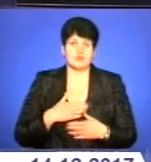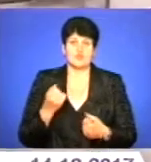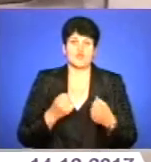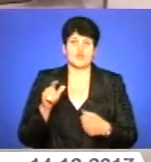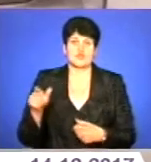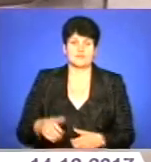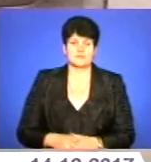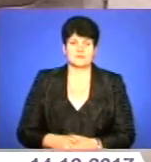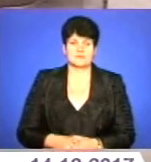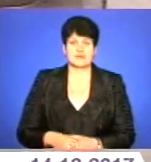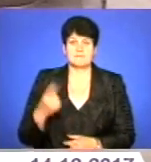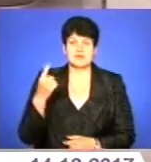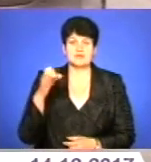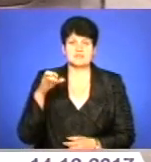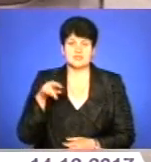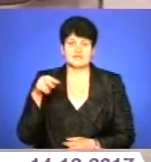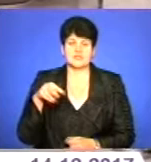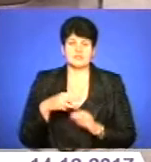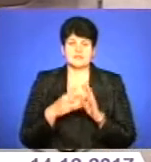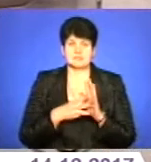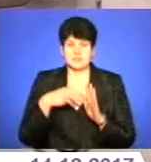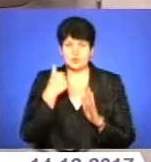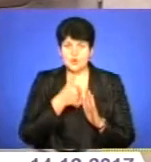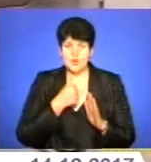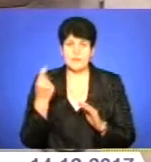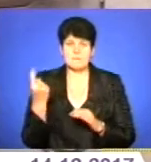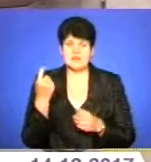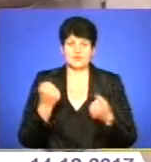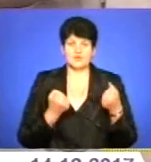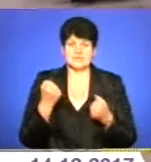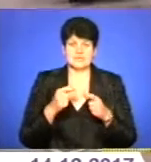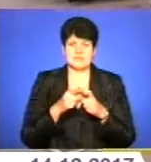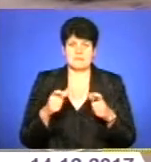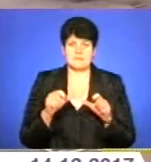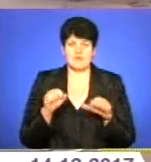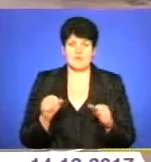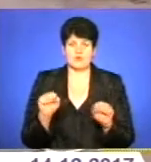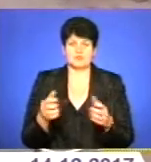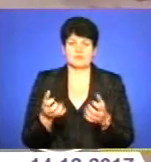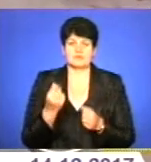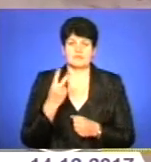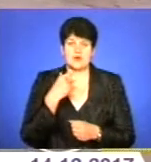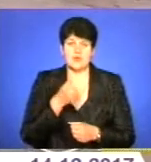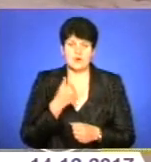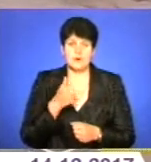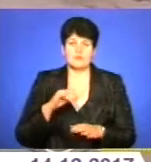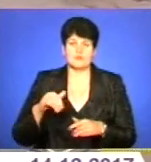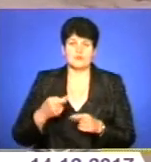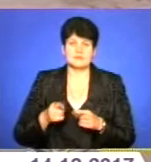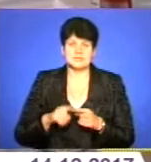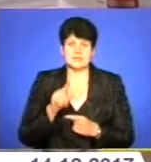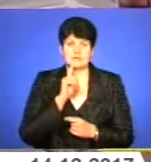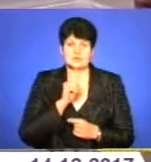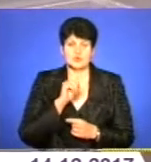сюжеті. З 1 січня 2018 року перші водійські права можна буде отримати на 2 роки. Згодом ці